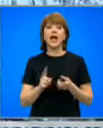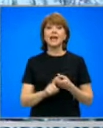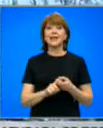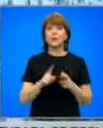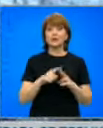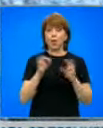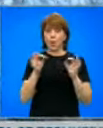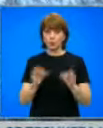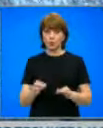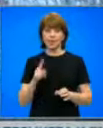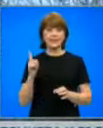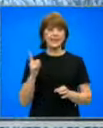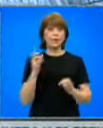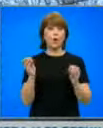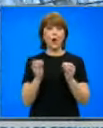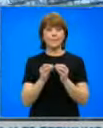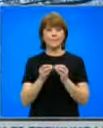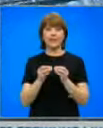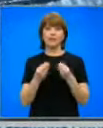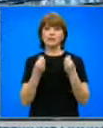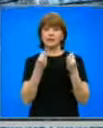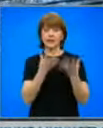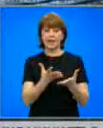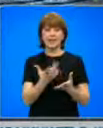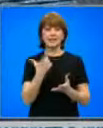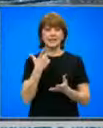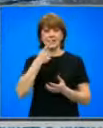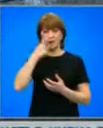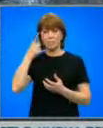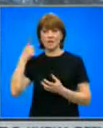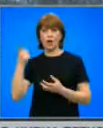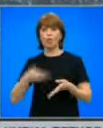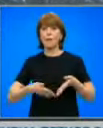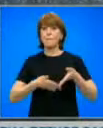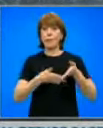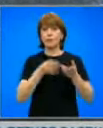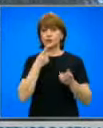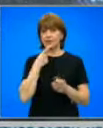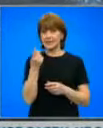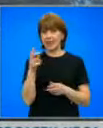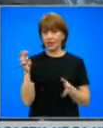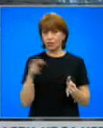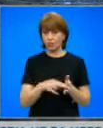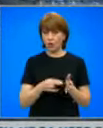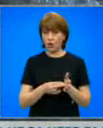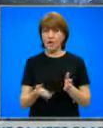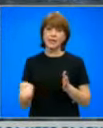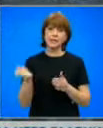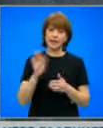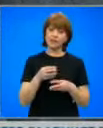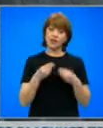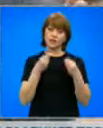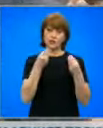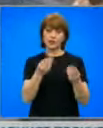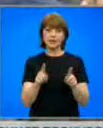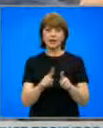Петков уточни, че само за април са отпуснали над 700 милиона директни помощи за тока. Каза още, че след мораториума ще дадат още глътка въздух